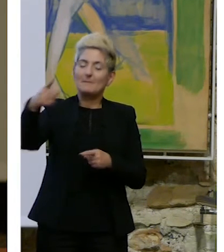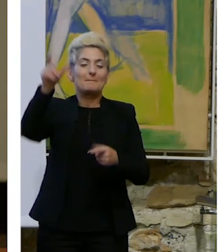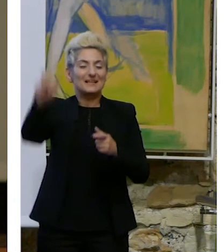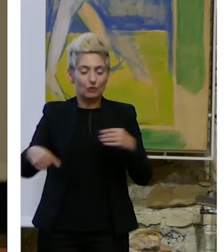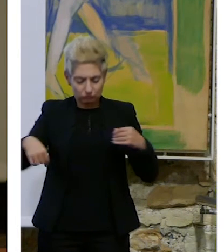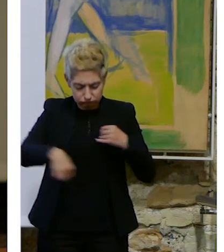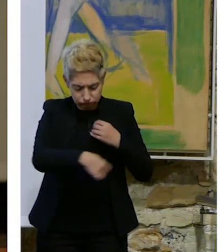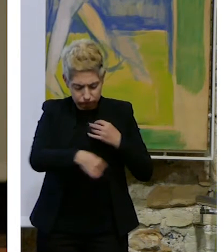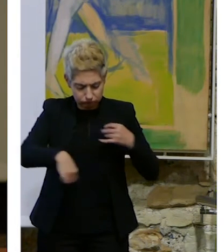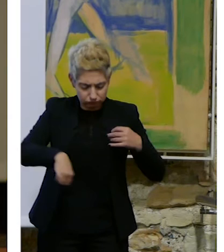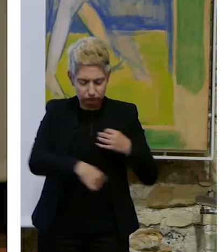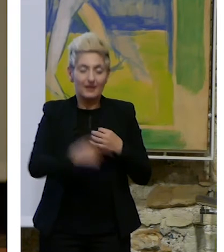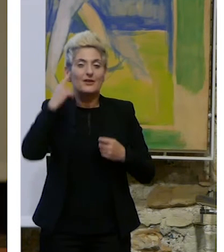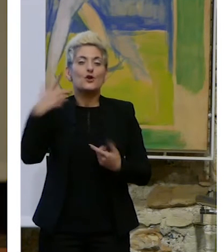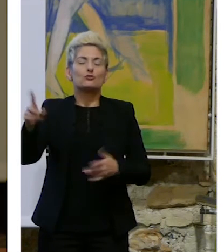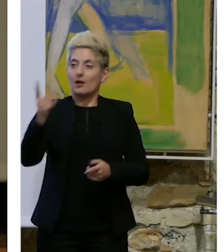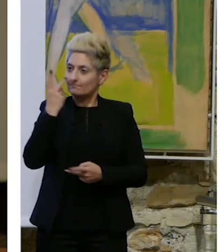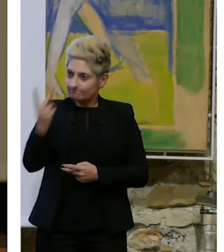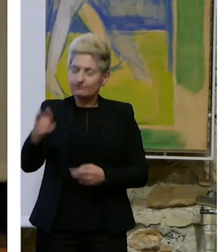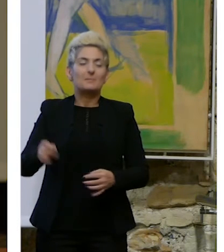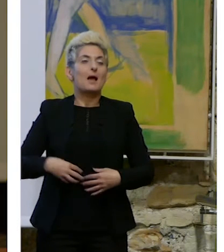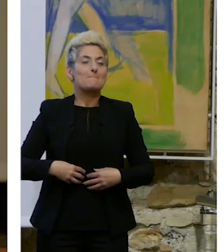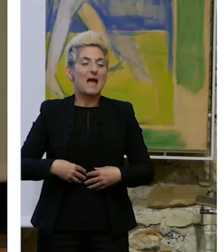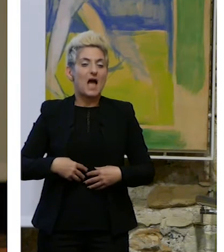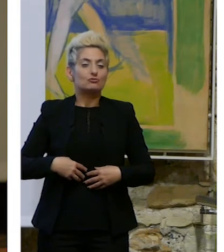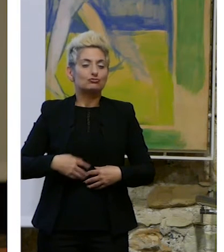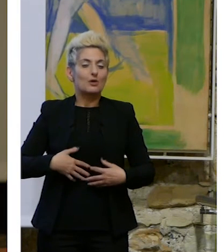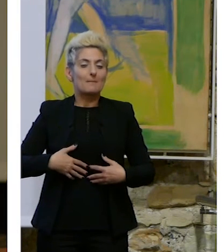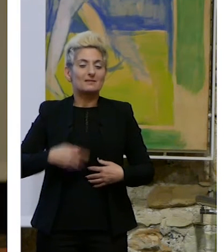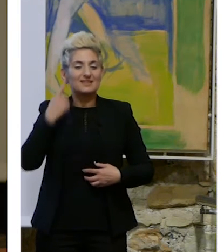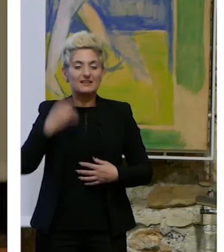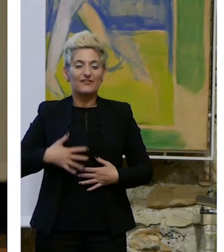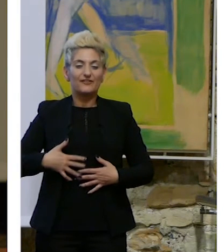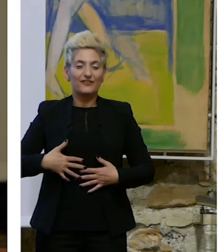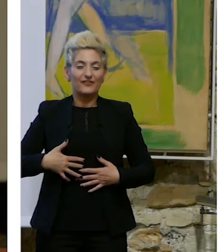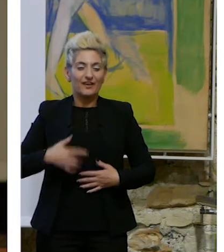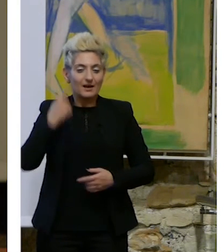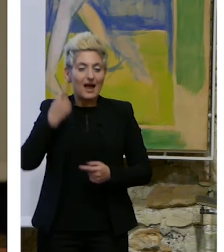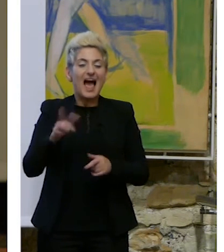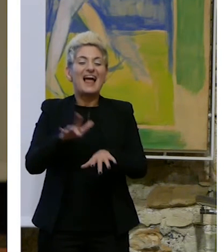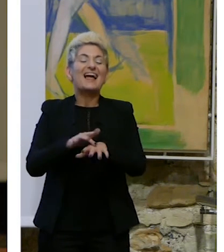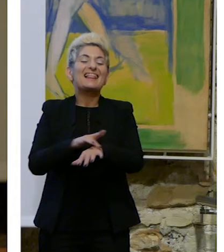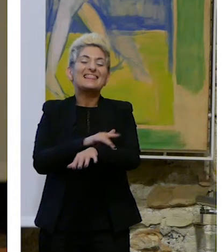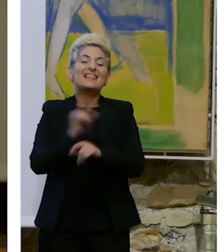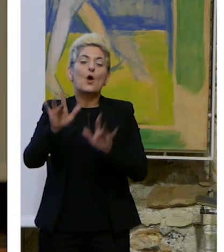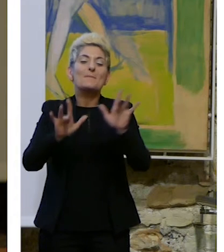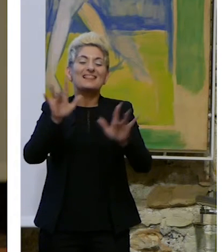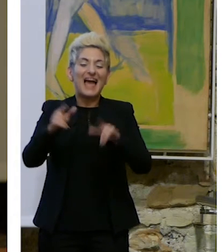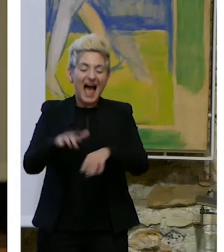delle cose nella pancia, cioè uso anche il tatto, perché il tatto non sono solo le dita, il tatto sono anche le trippe, a dire la